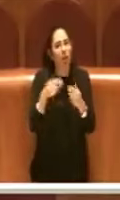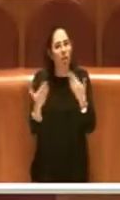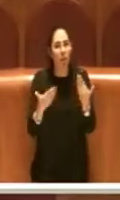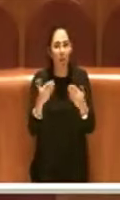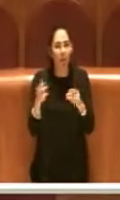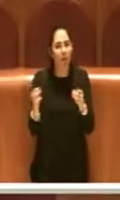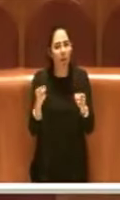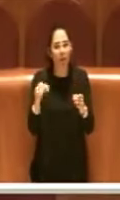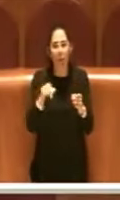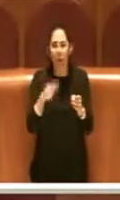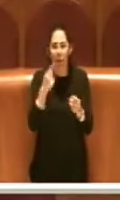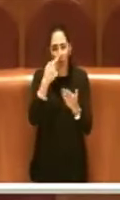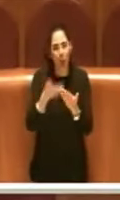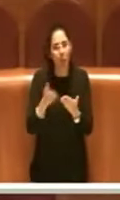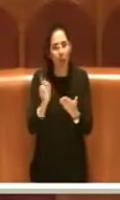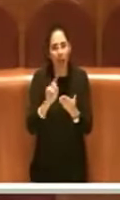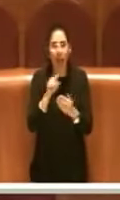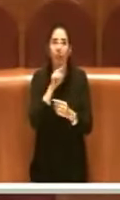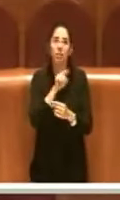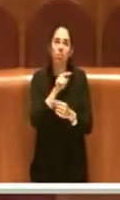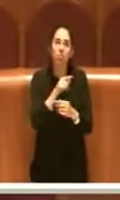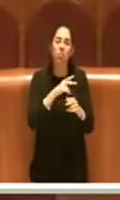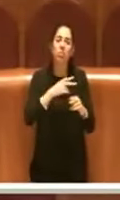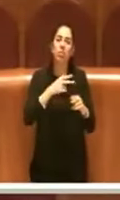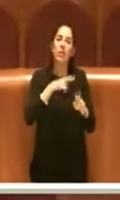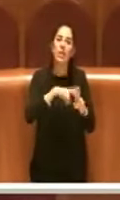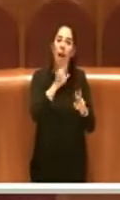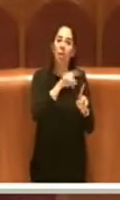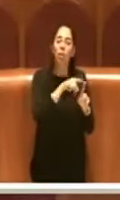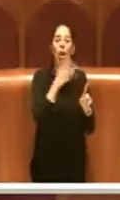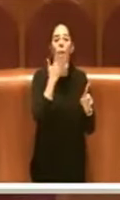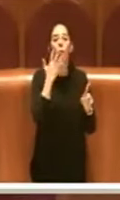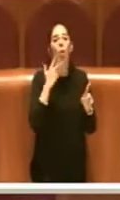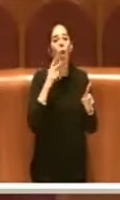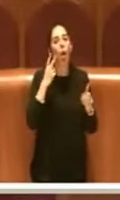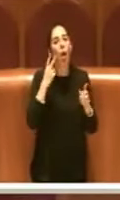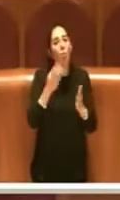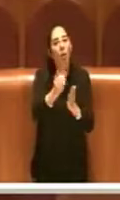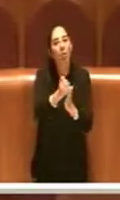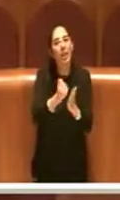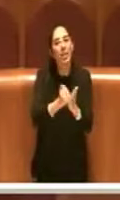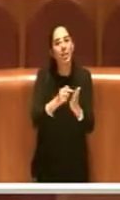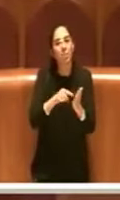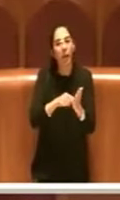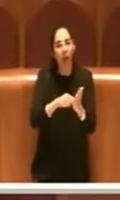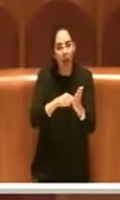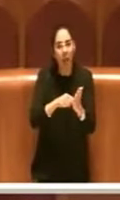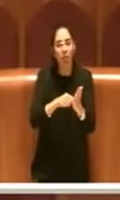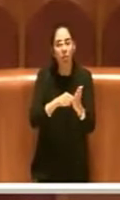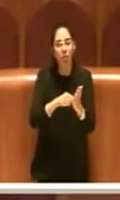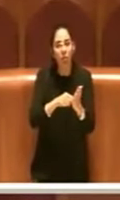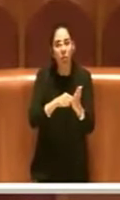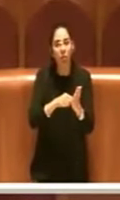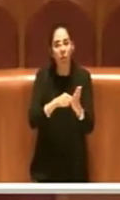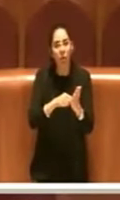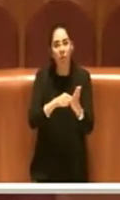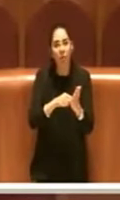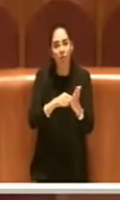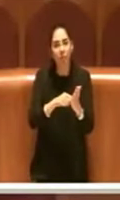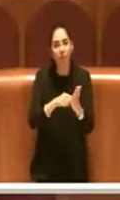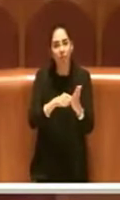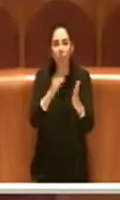territorio, sta cercando di provvedere con un provvedimento che va a trattare le zone omogenee con